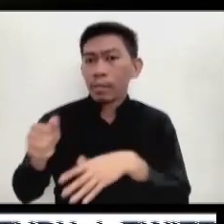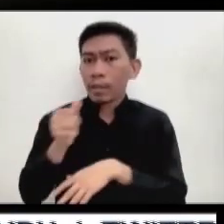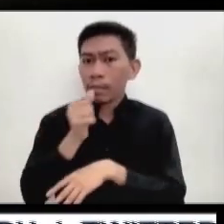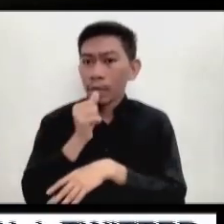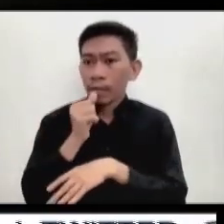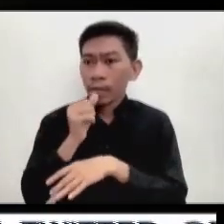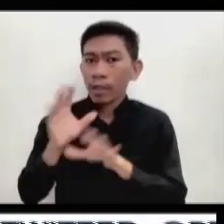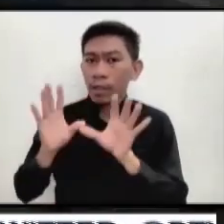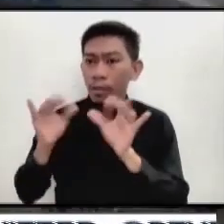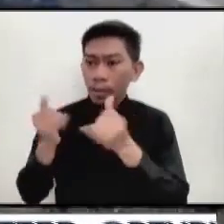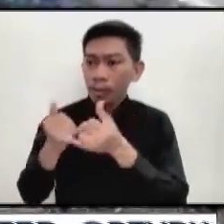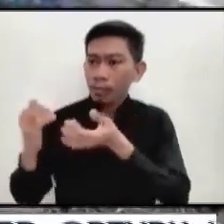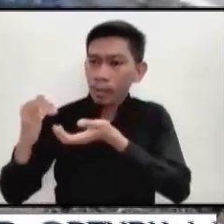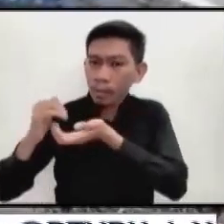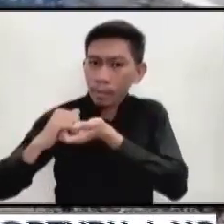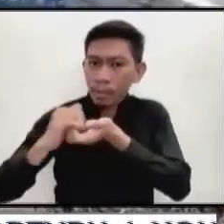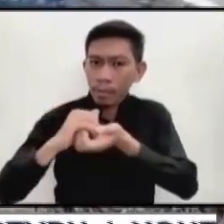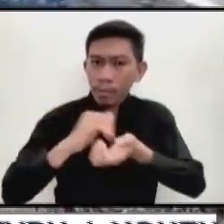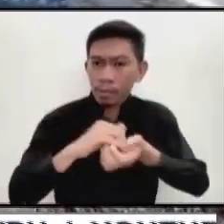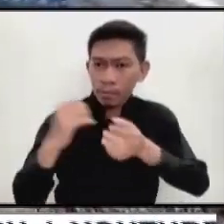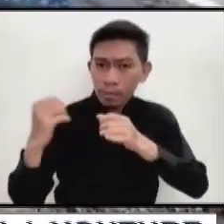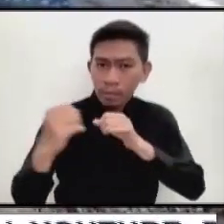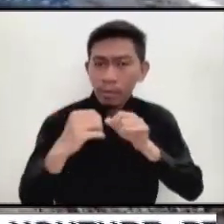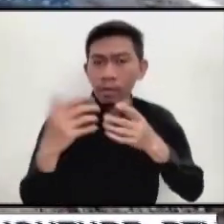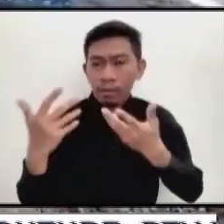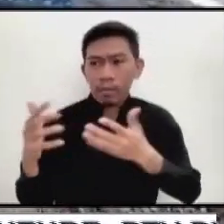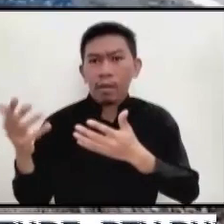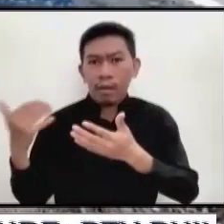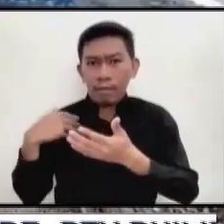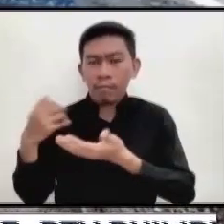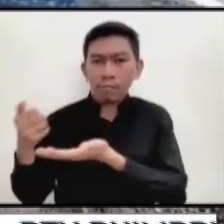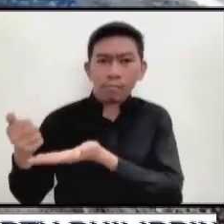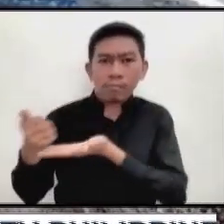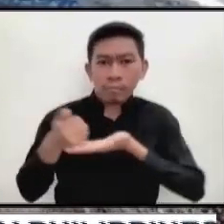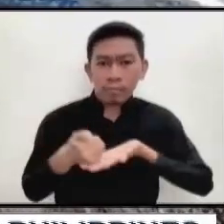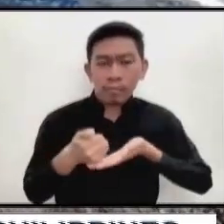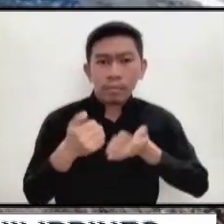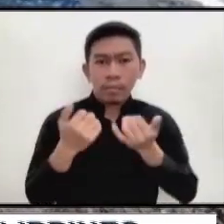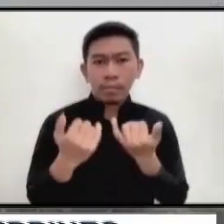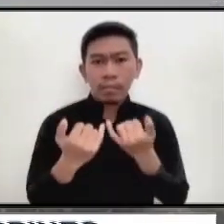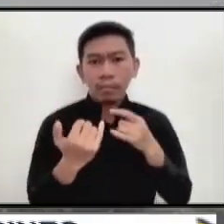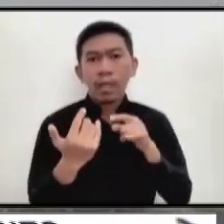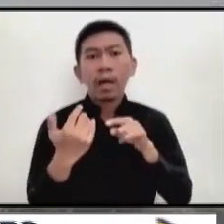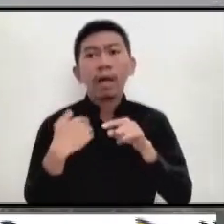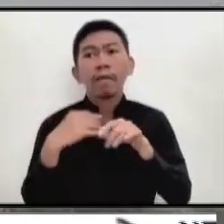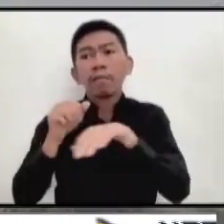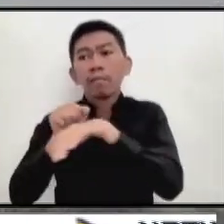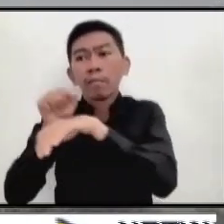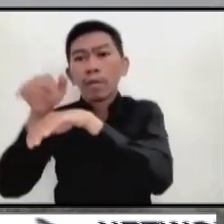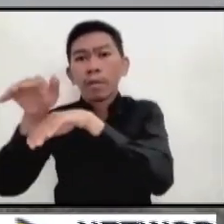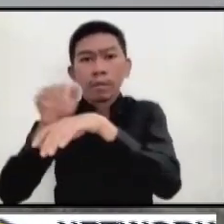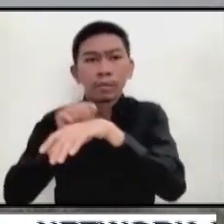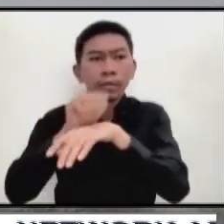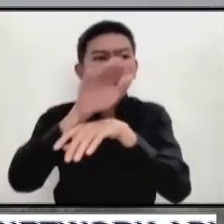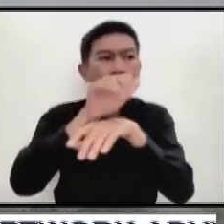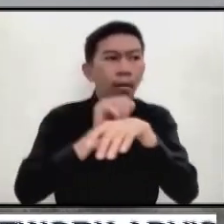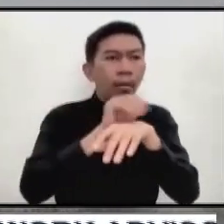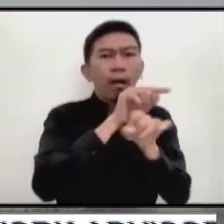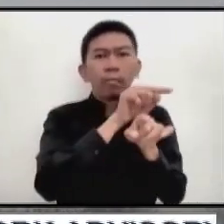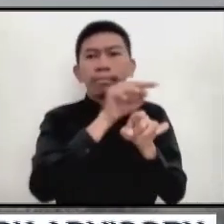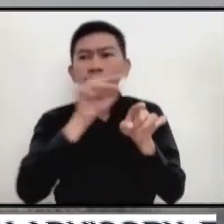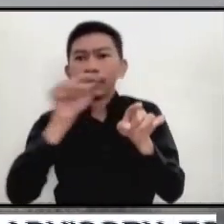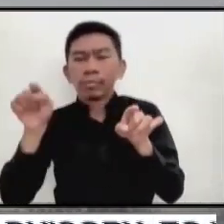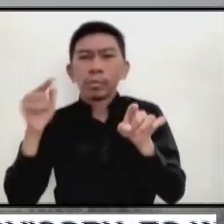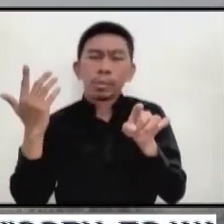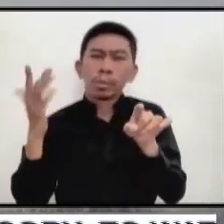din. Pinoposition po namin sa mga areas na tingin namin yun yung mga prone to landslide, so at